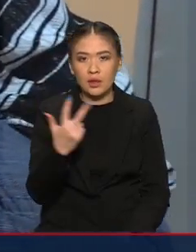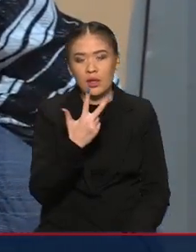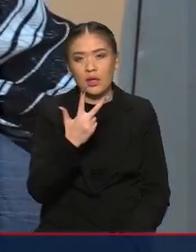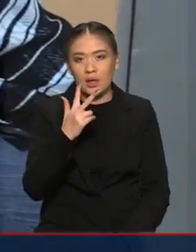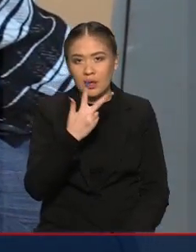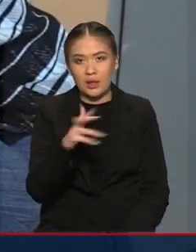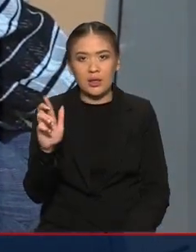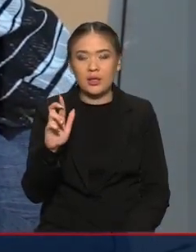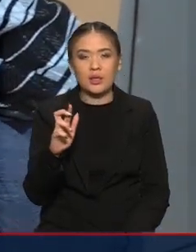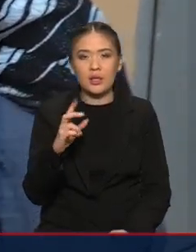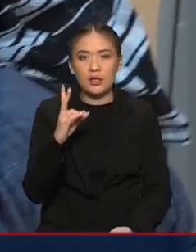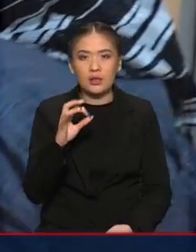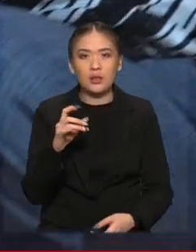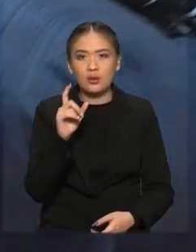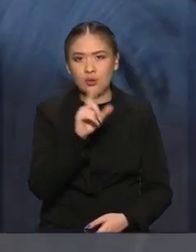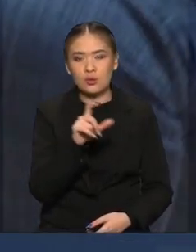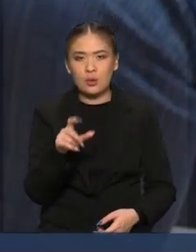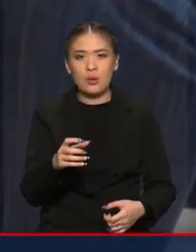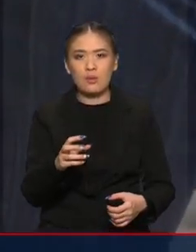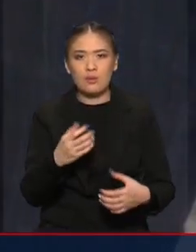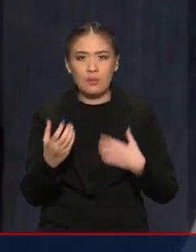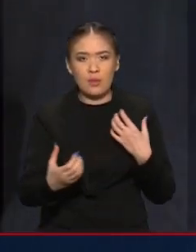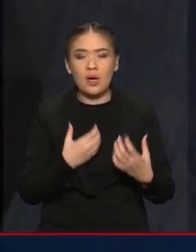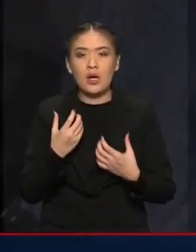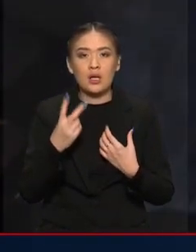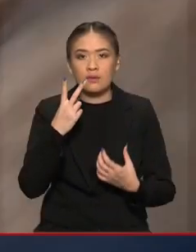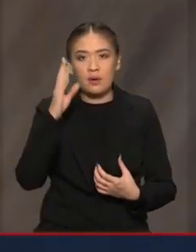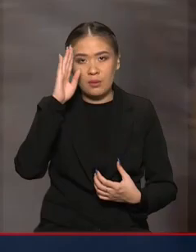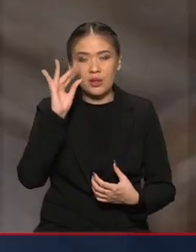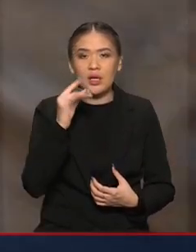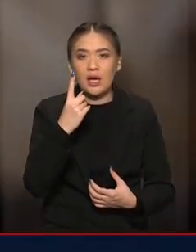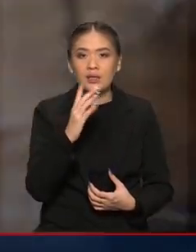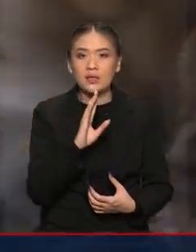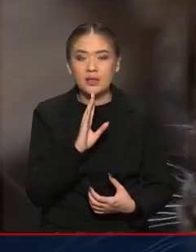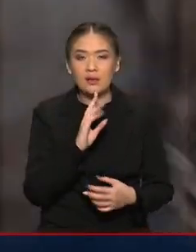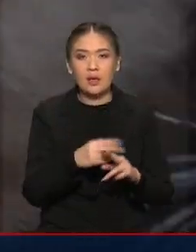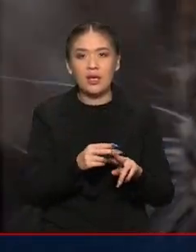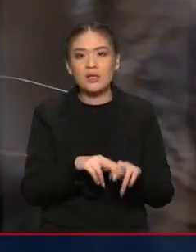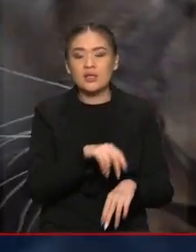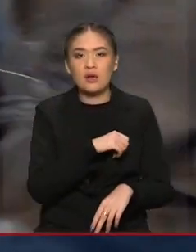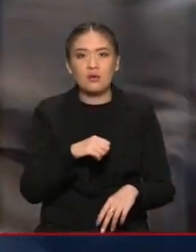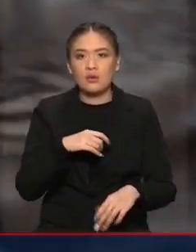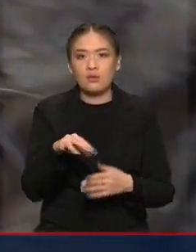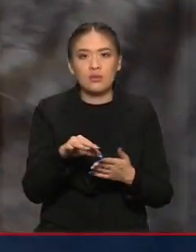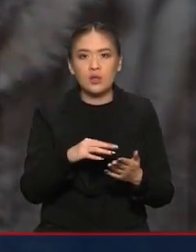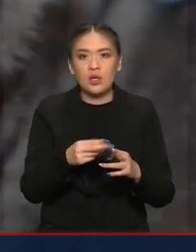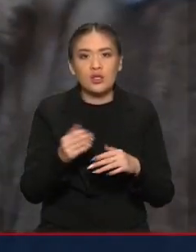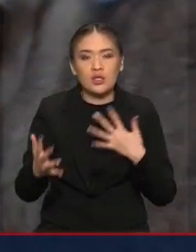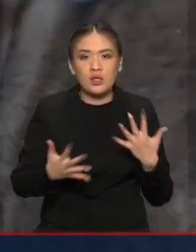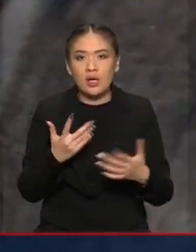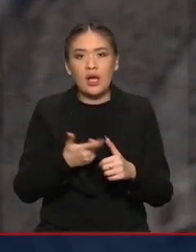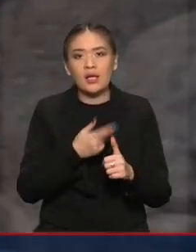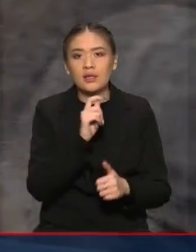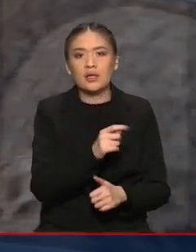Тройняшки резвые, но чуть боятся людей. Вот у нас 2 мальчиков, а это девочка, а этот самый резвый. Ждем, пока им дадут имена.